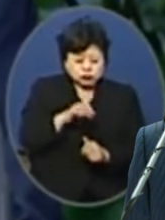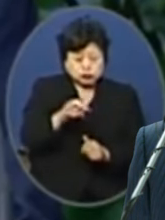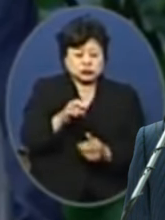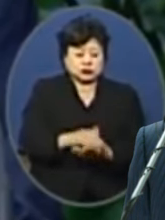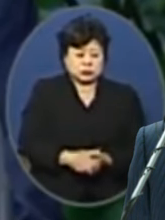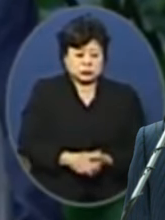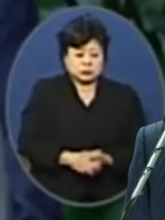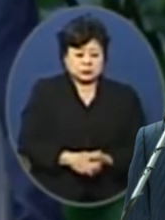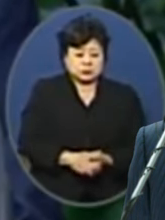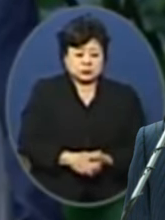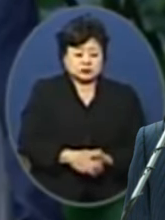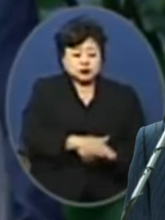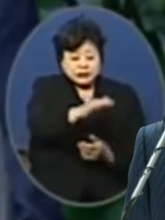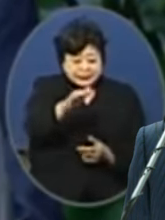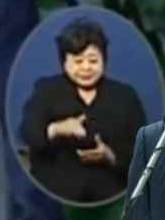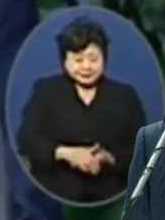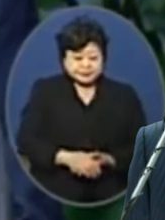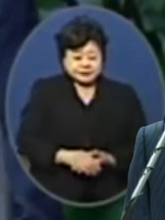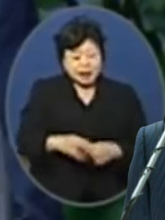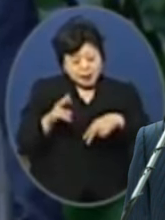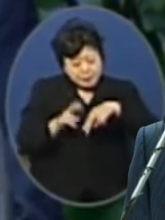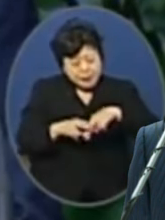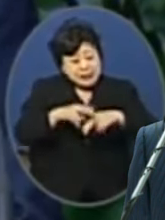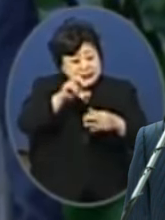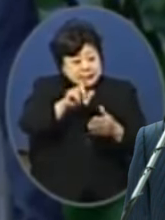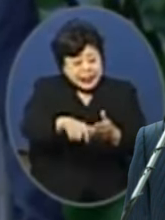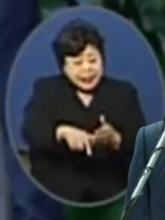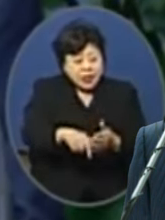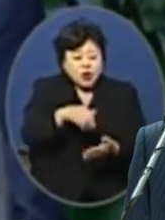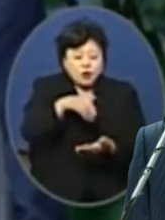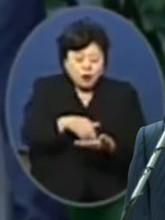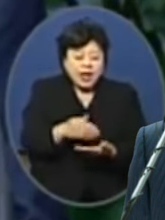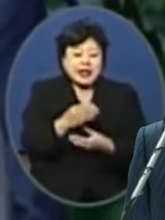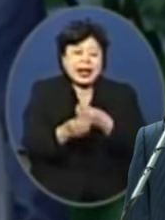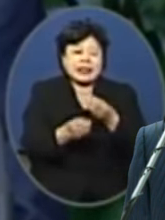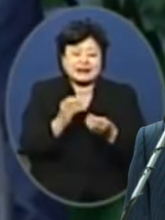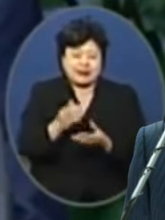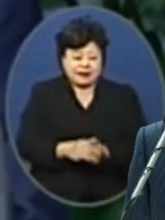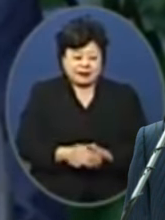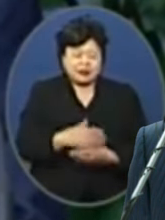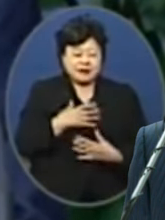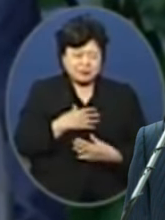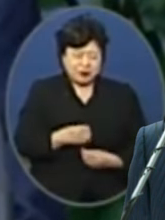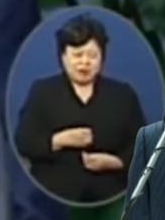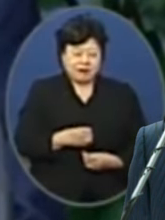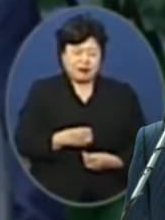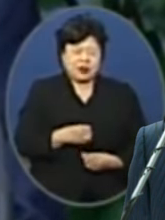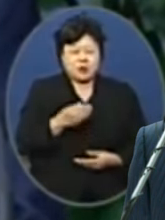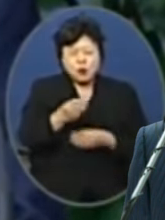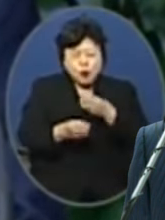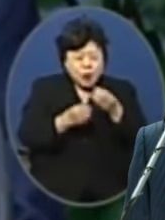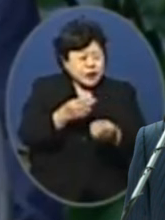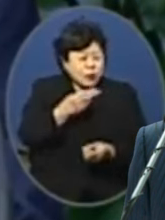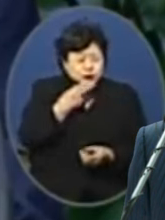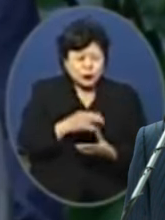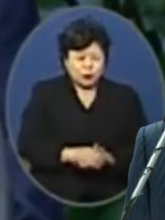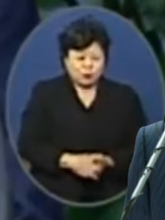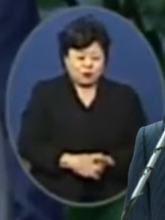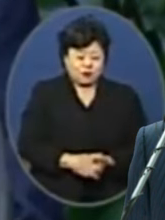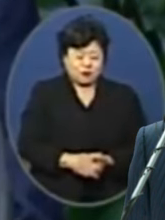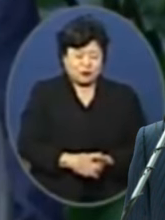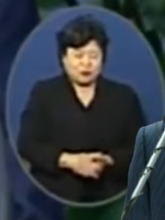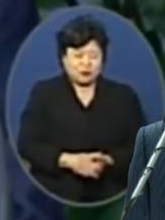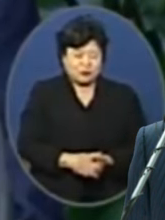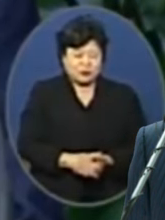것입니다 우리가 매를 맞을 때 회개를 합니다 평안할 때 점처럼 회개하기 곤란합니다